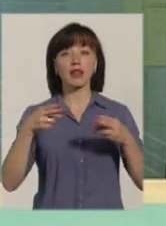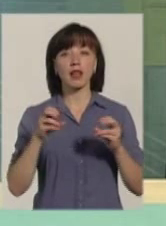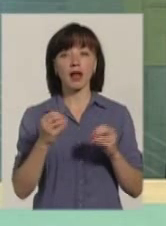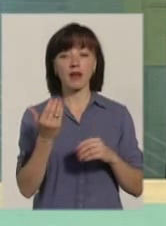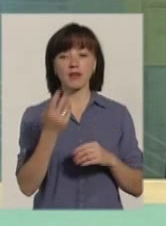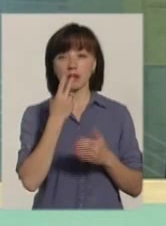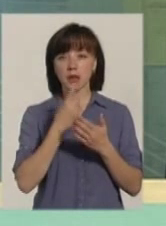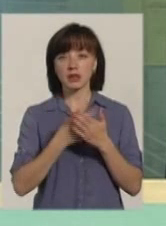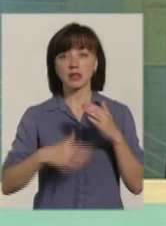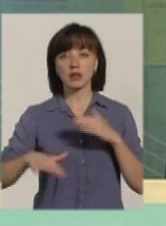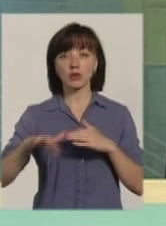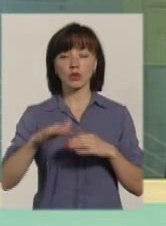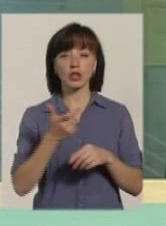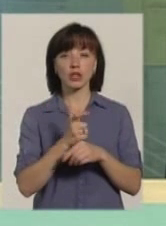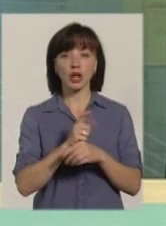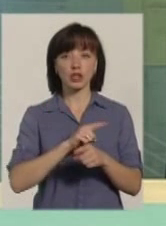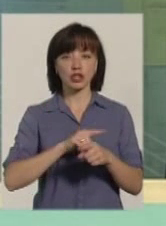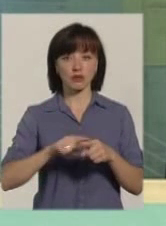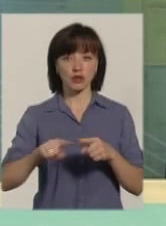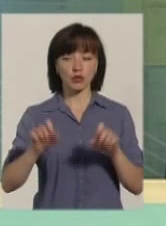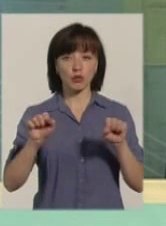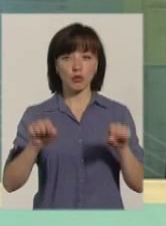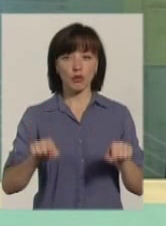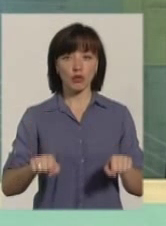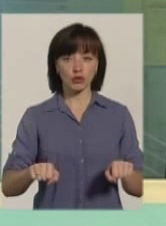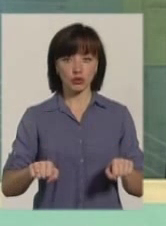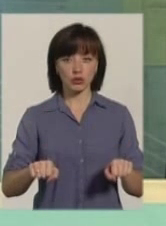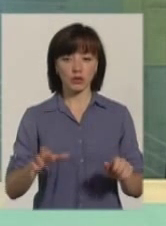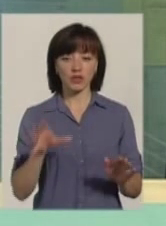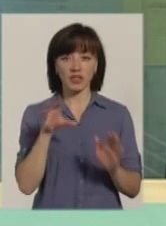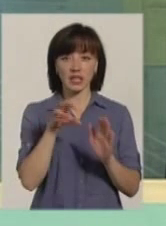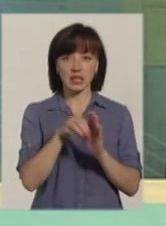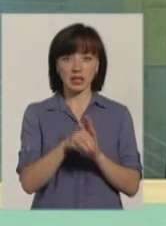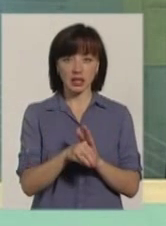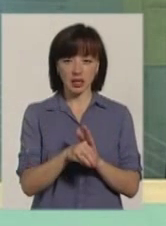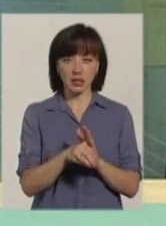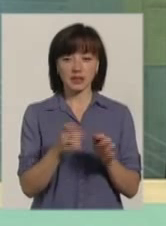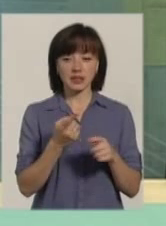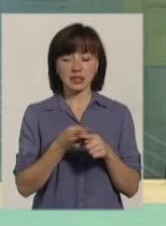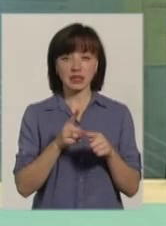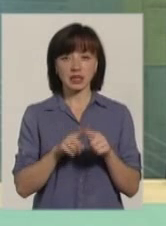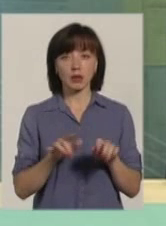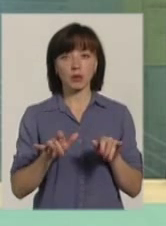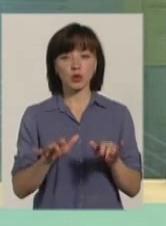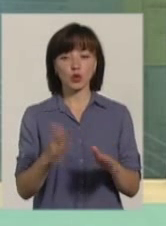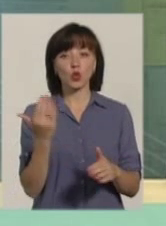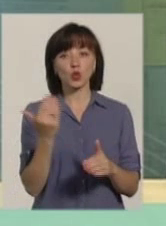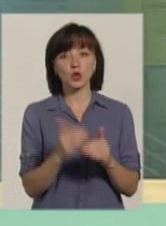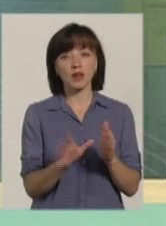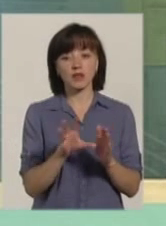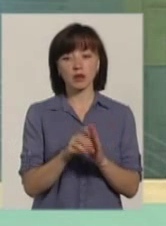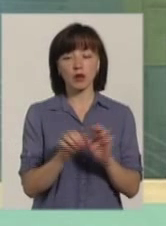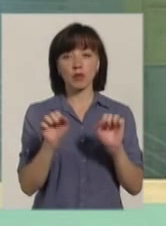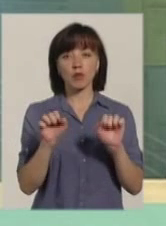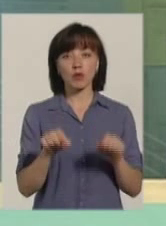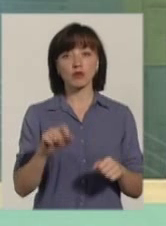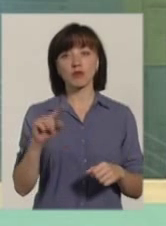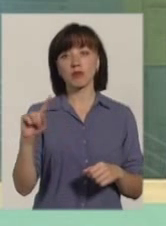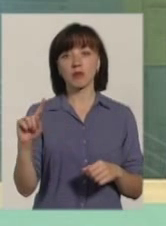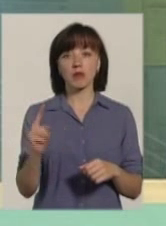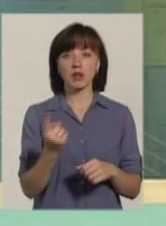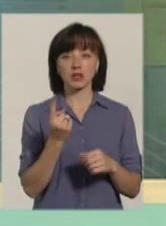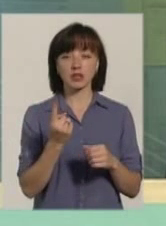які території найшвидше можуть війти в цей процес, вже війшли, які вже можуть в перших,